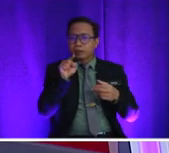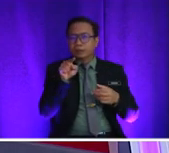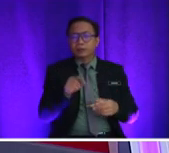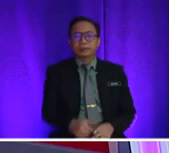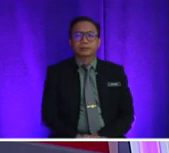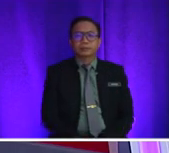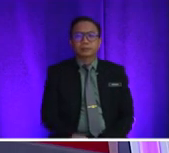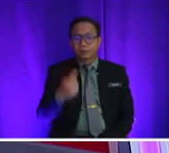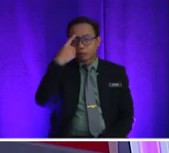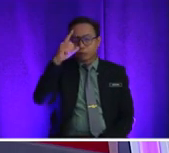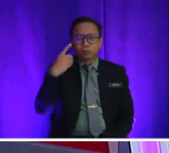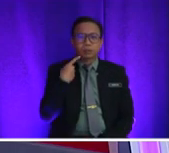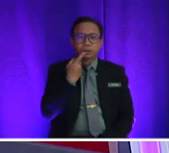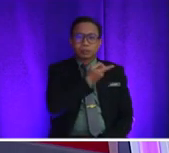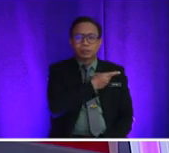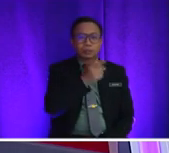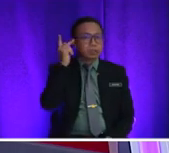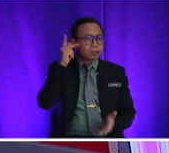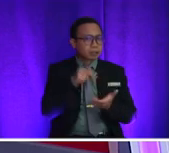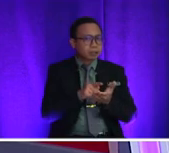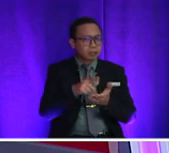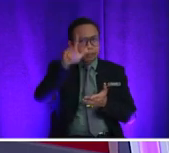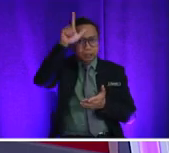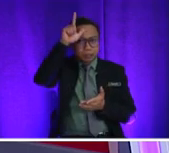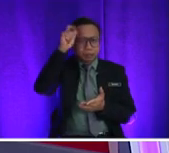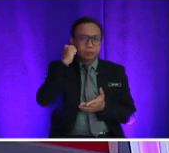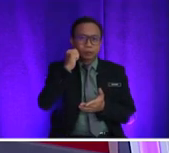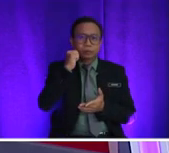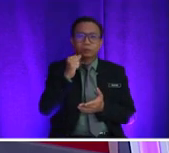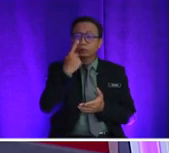untuk kita mengenali sama ada jantan ataupun betina